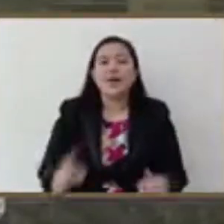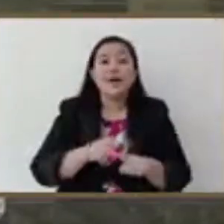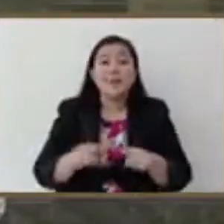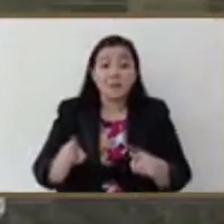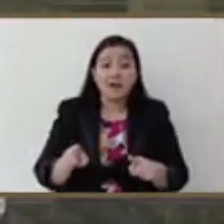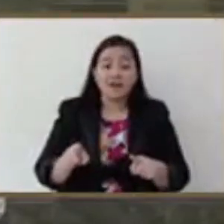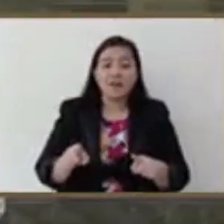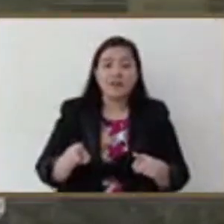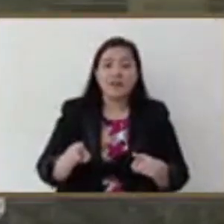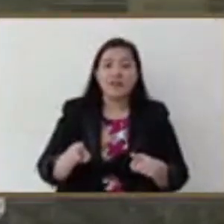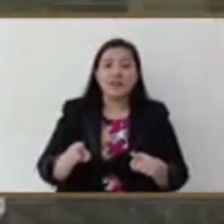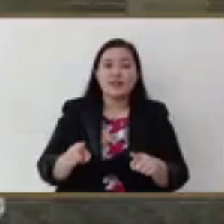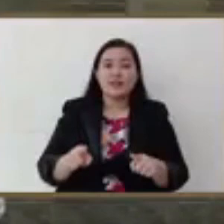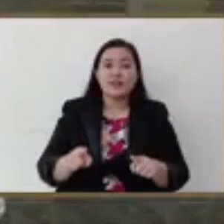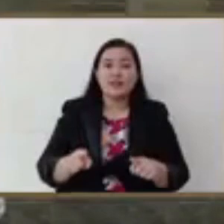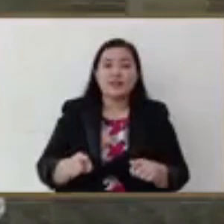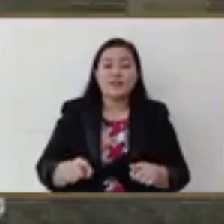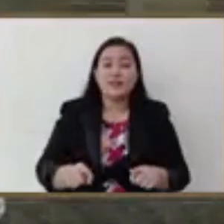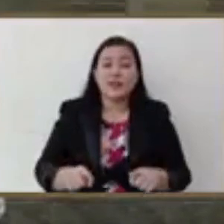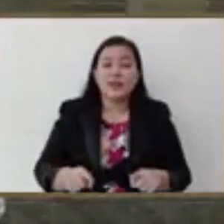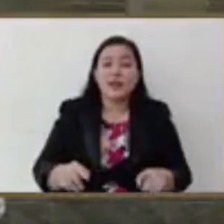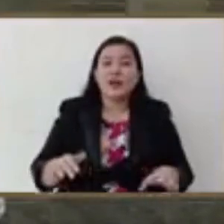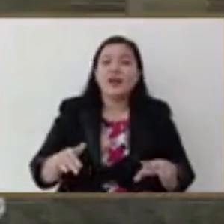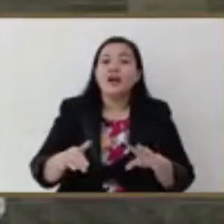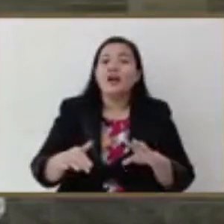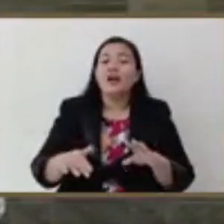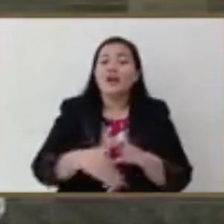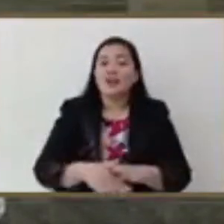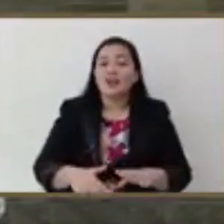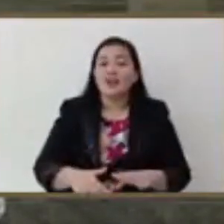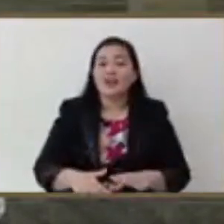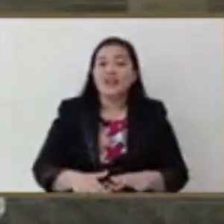makita, lagi mong makikita. Mula rito hanggang doon.